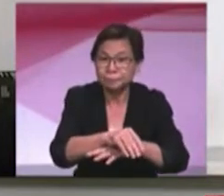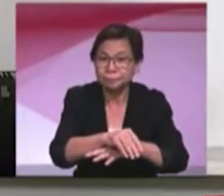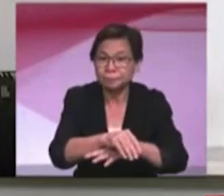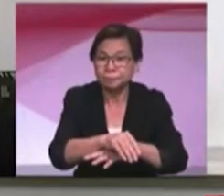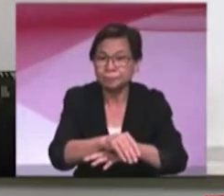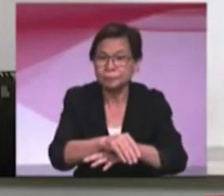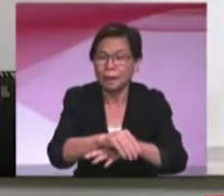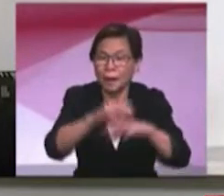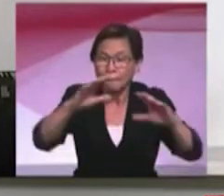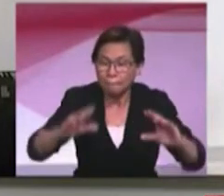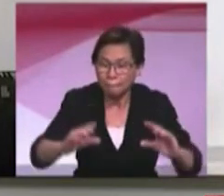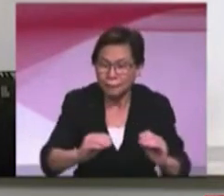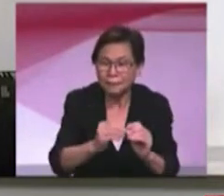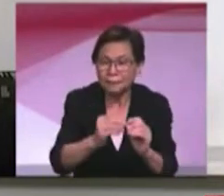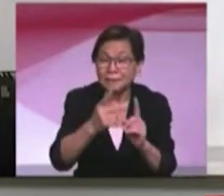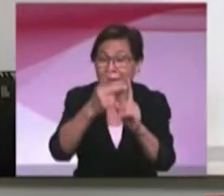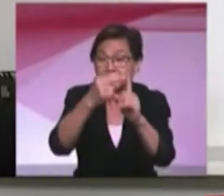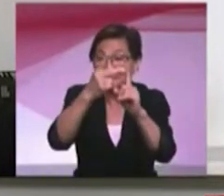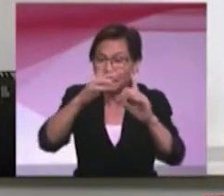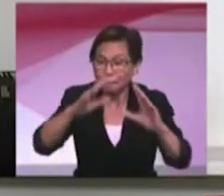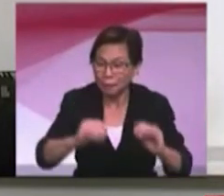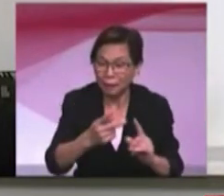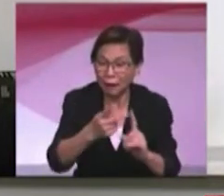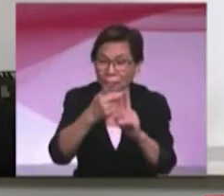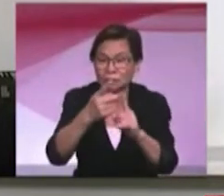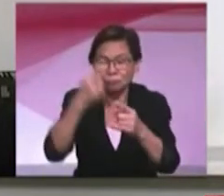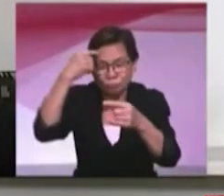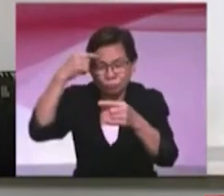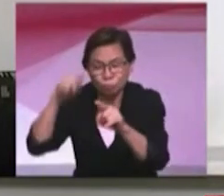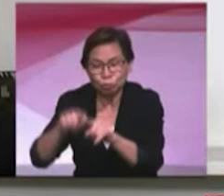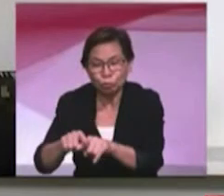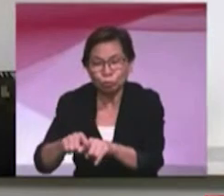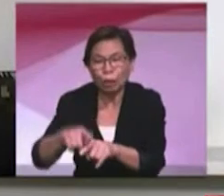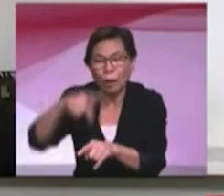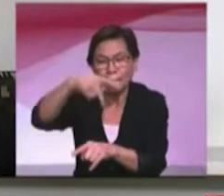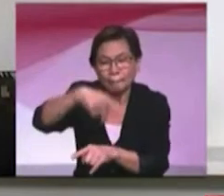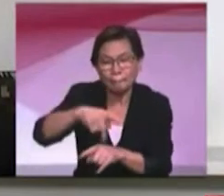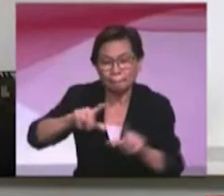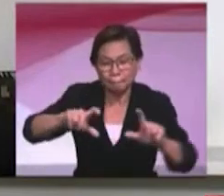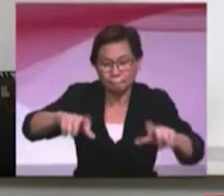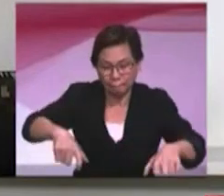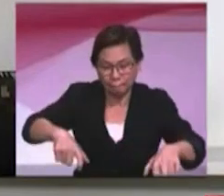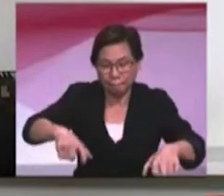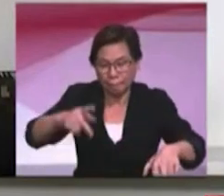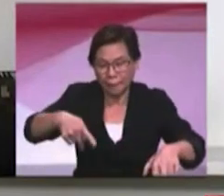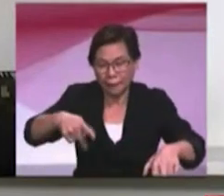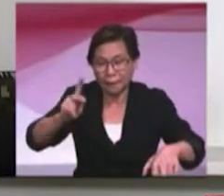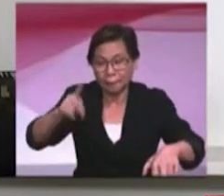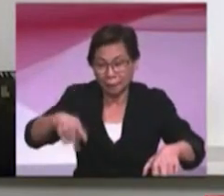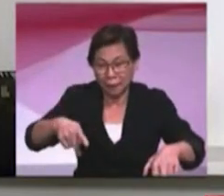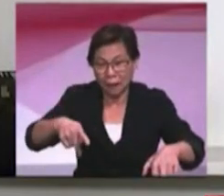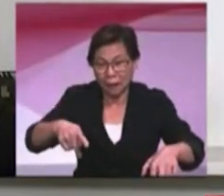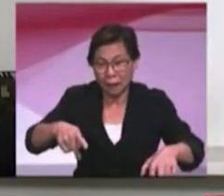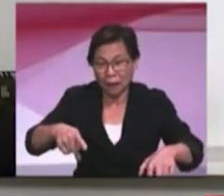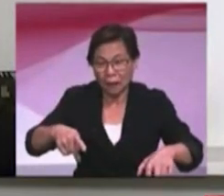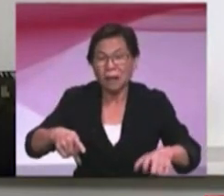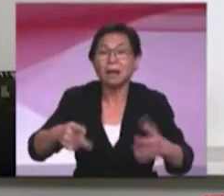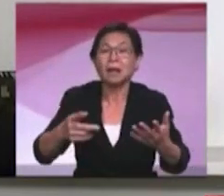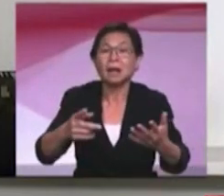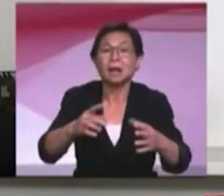Malaysia, sidang khas bertuju untuk melanjutkan PKP di Pulau